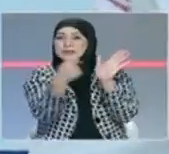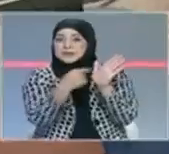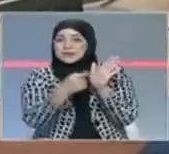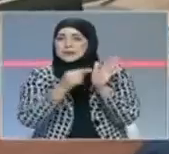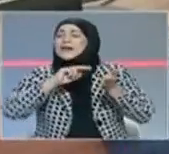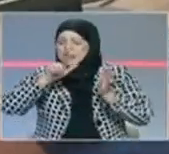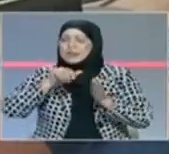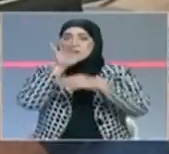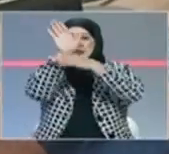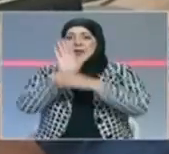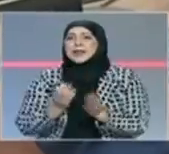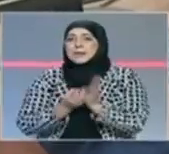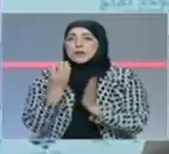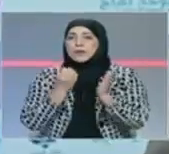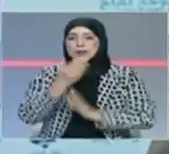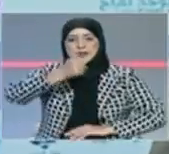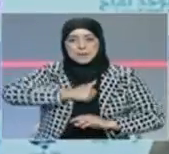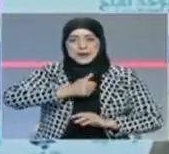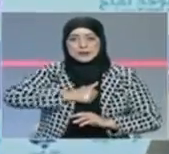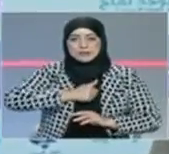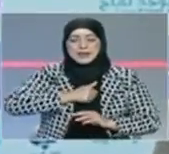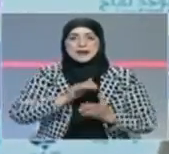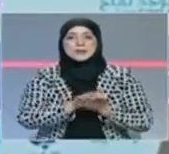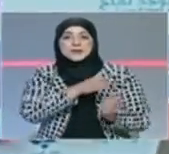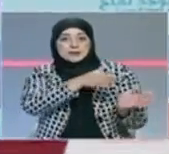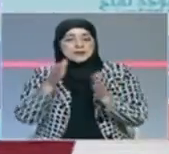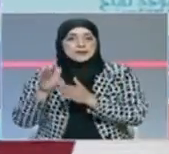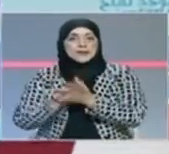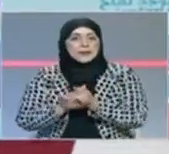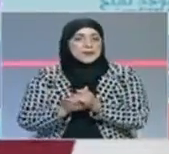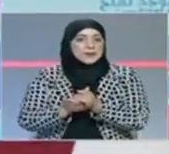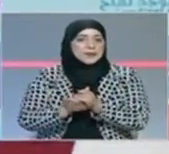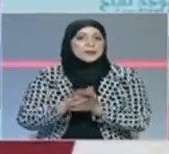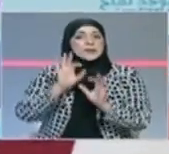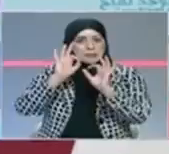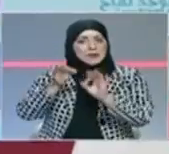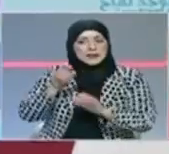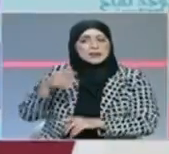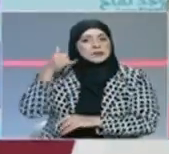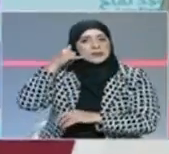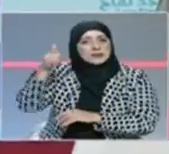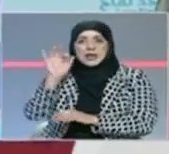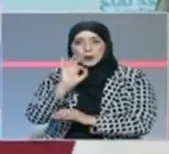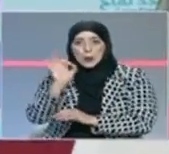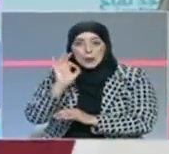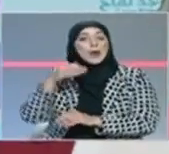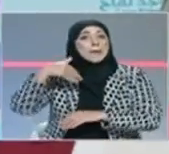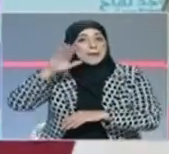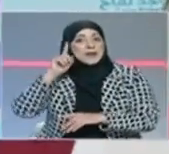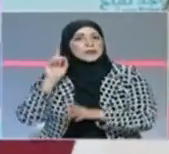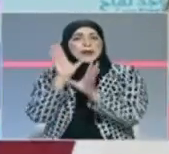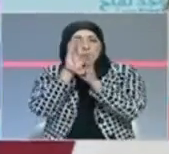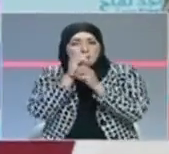كل شروط حفظ المعطيات الشخصية. هذه تسجل رقم الشخص، انت ما كلمتوش، ولكن في كنف